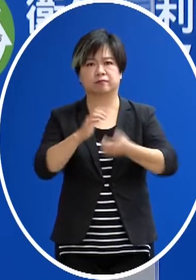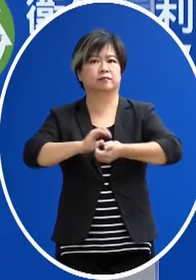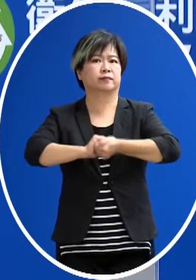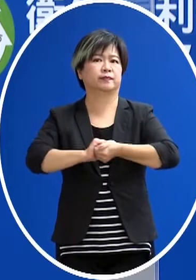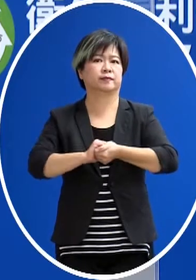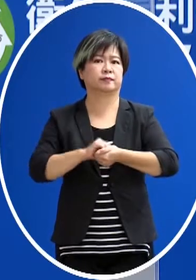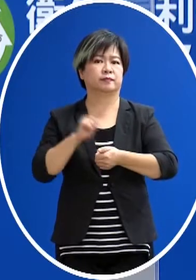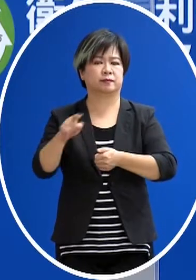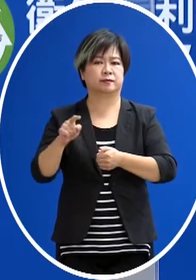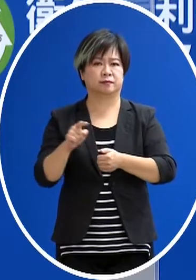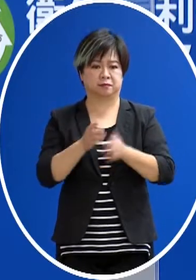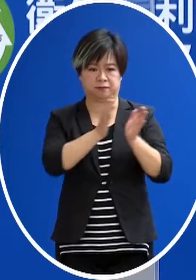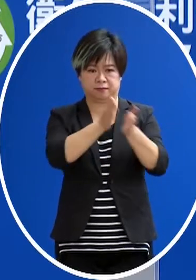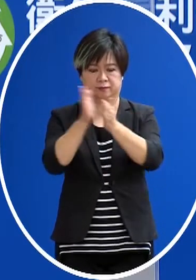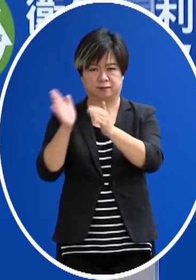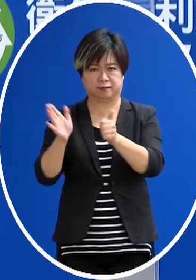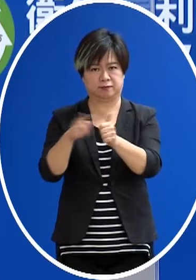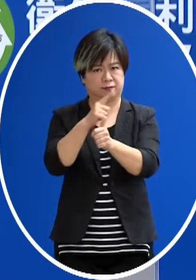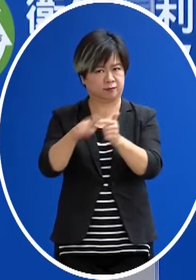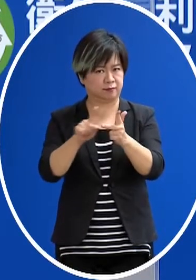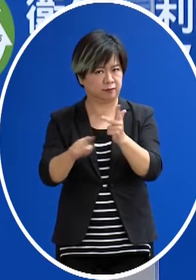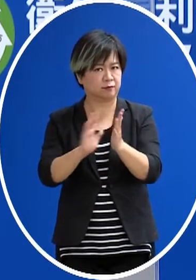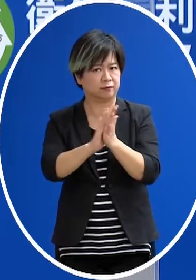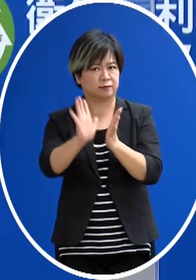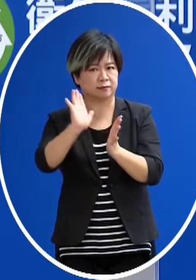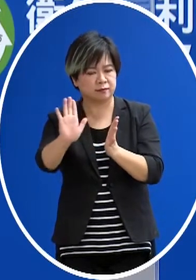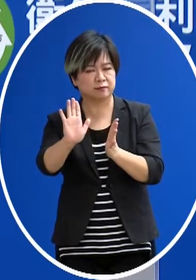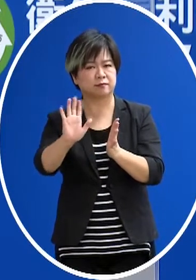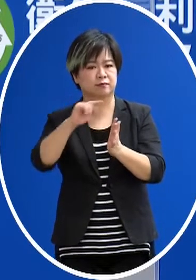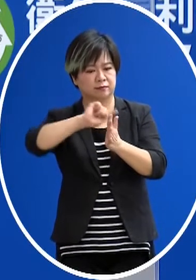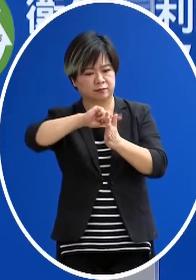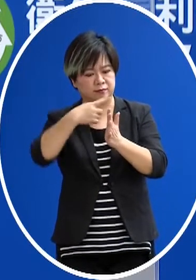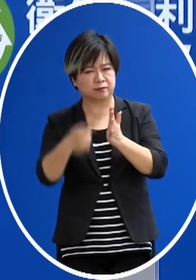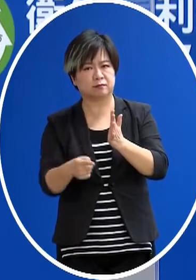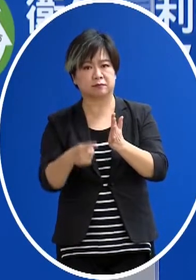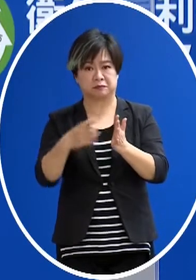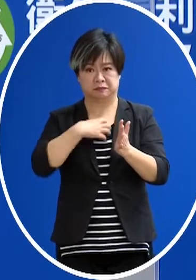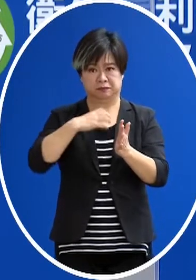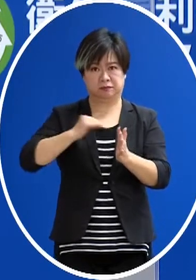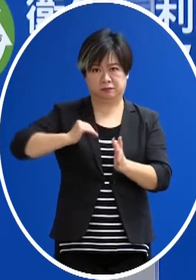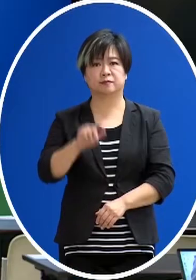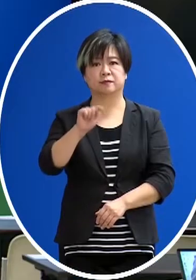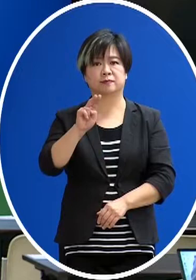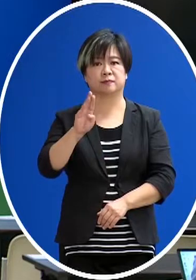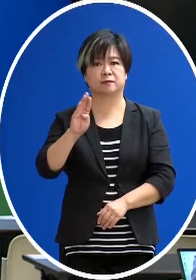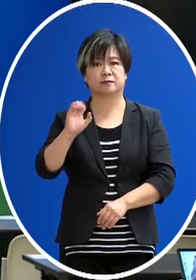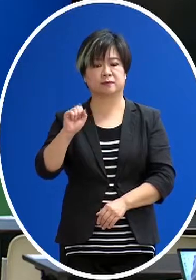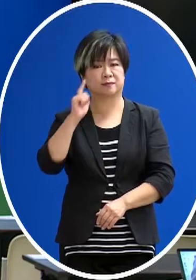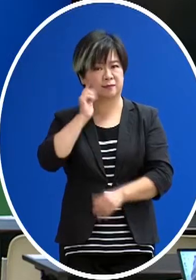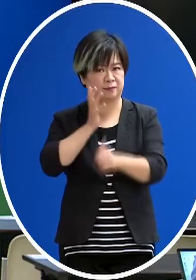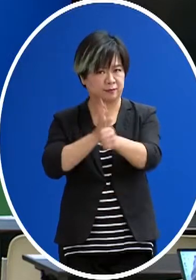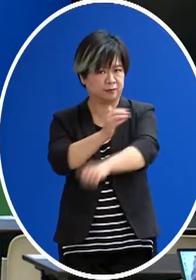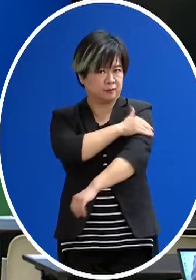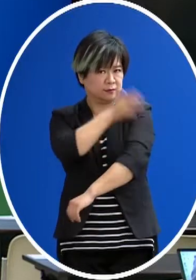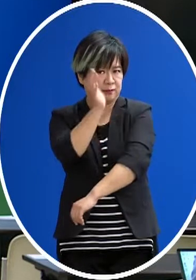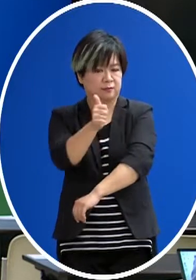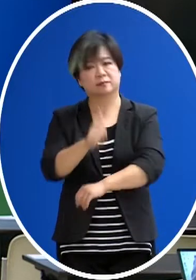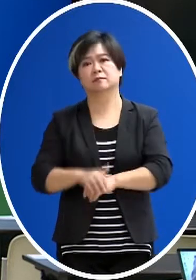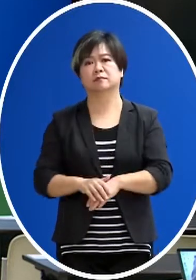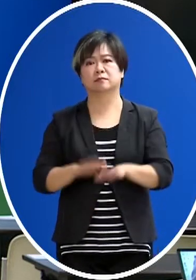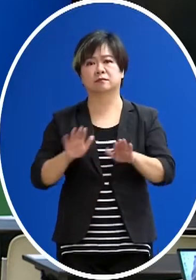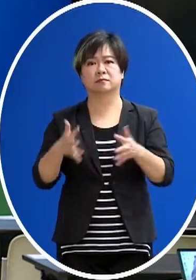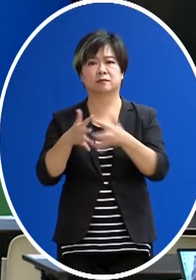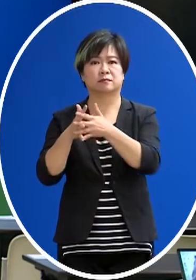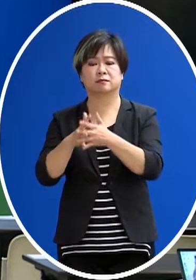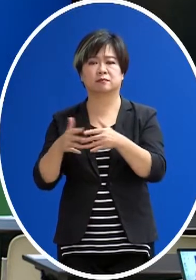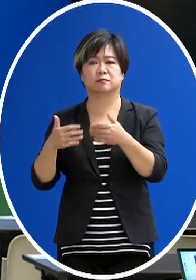定的接种对象优先顺序，那依序提供给风险族群来接种。 想请教那个，现在我们有莫德纳